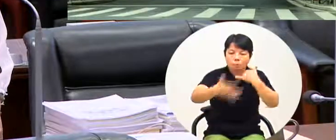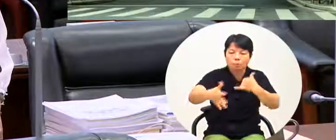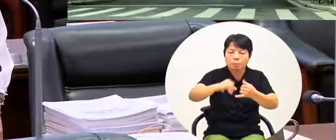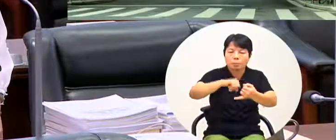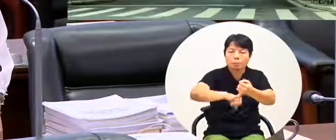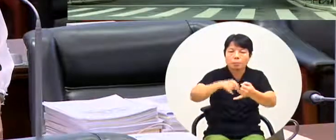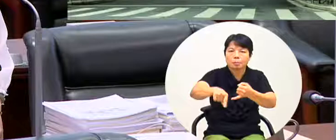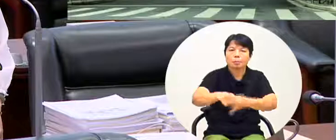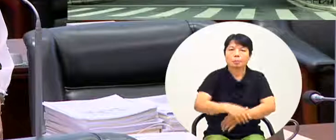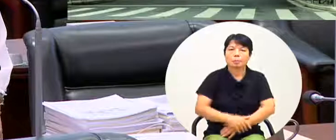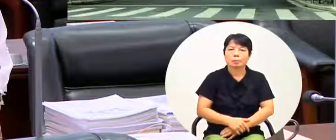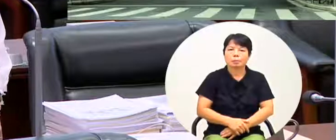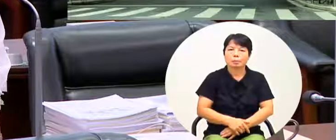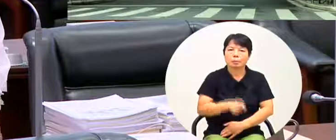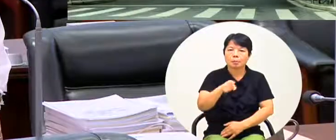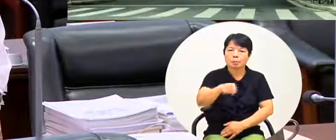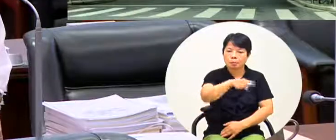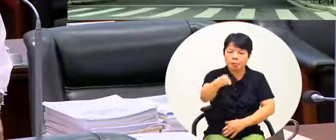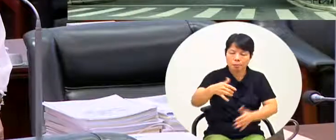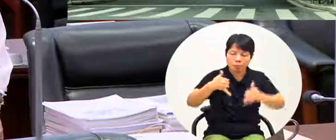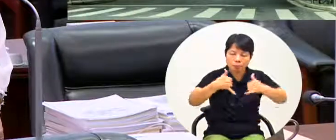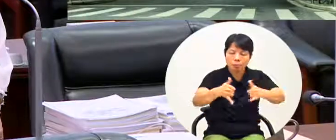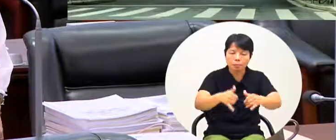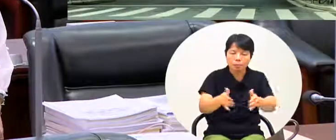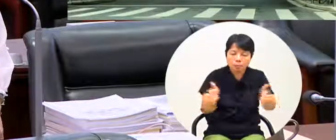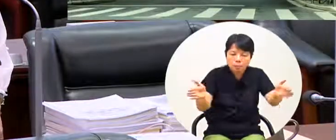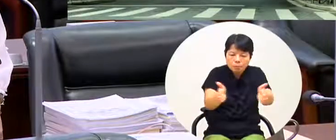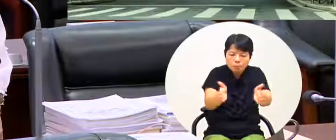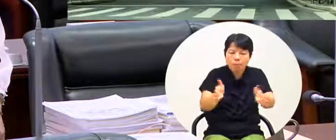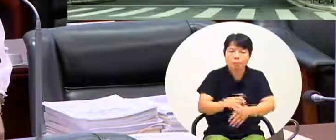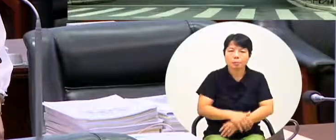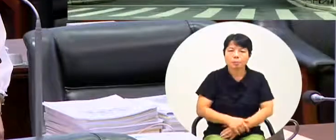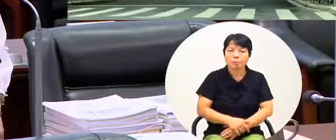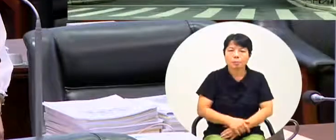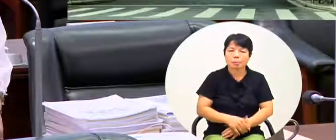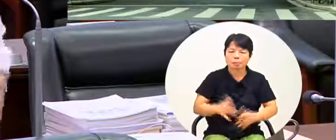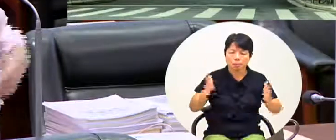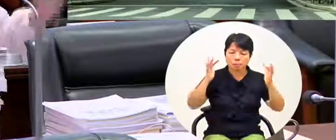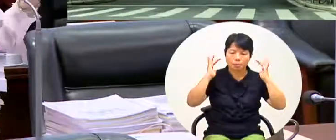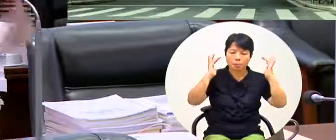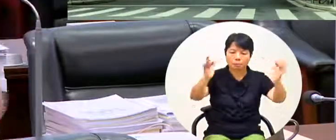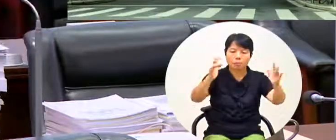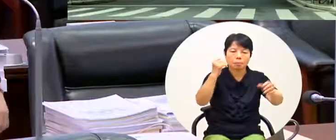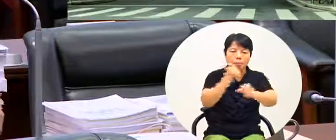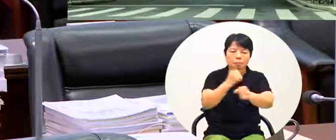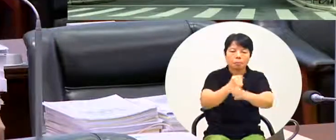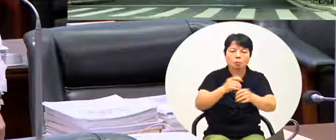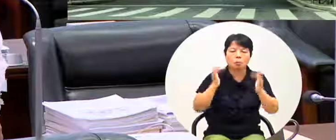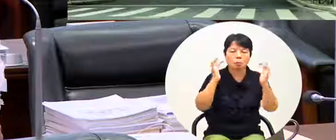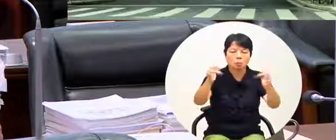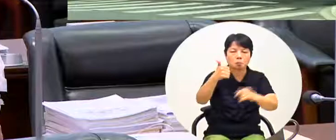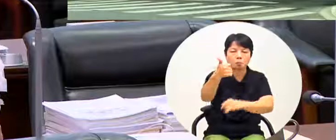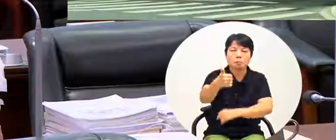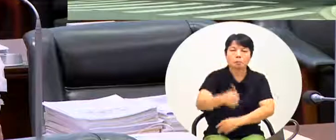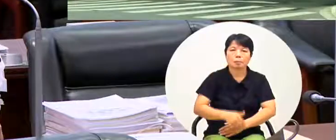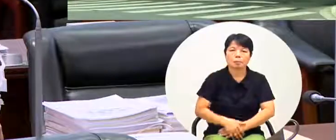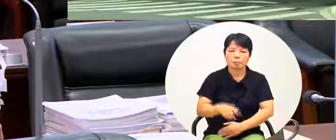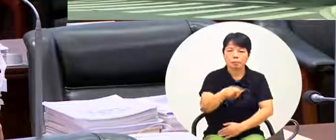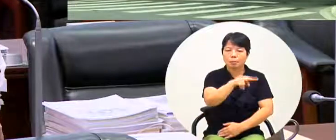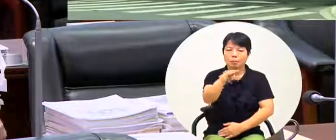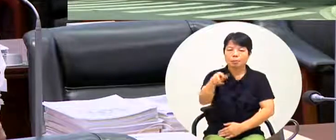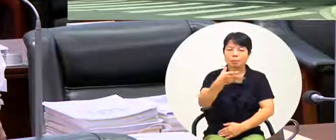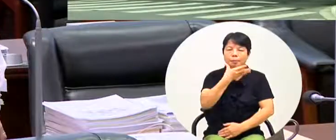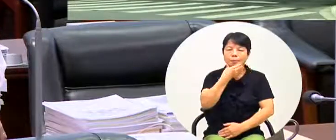这个道路并不宽广哈，不过它两边的美化做得相当的不错哈，这样看过去觉得很舒服哈。那